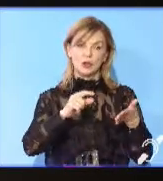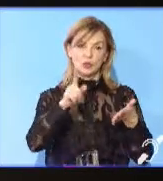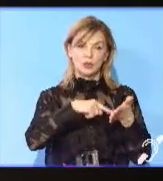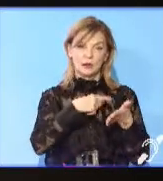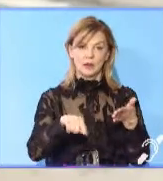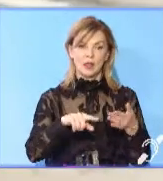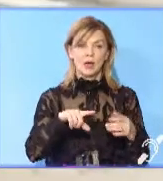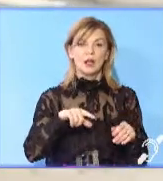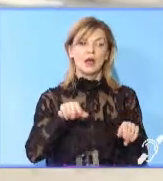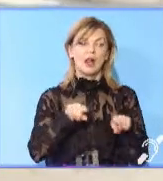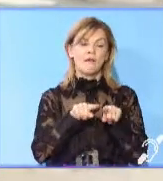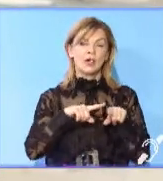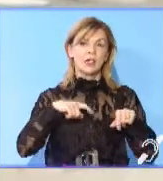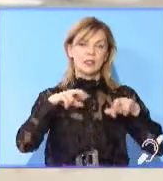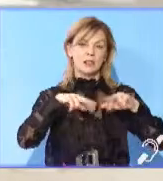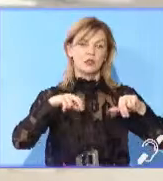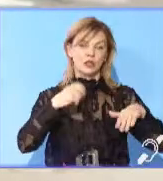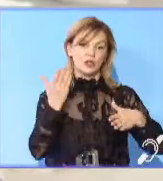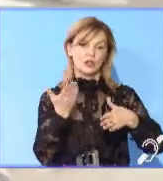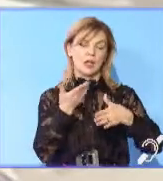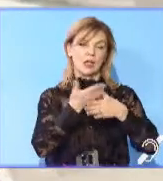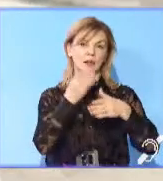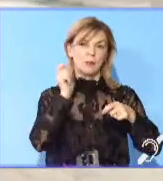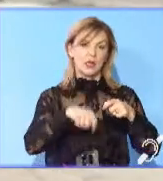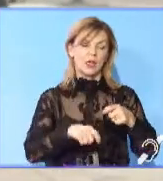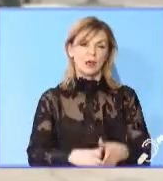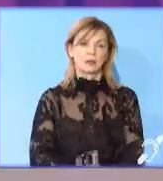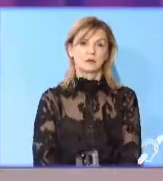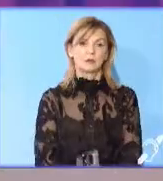pentru bruscarea unei jurnaliste.